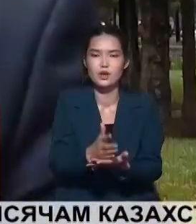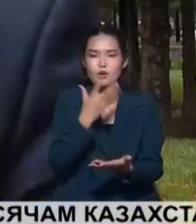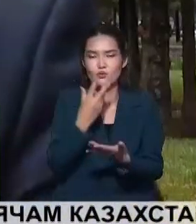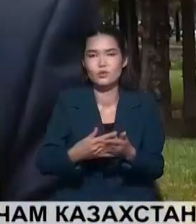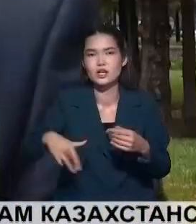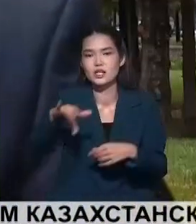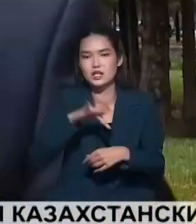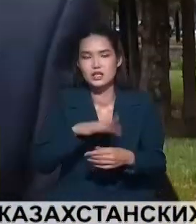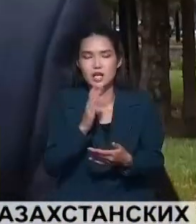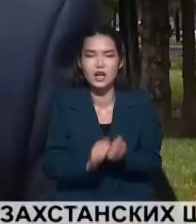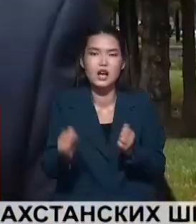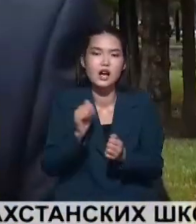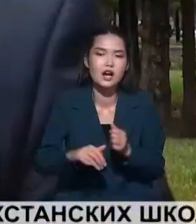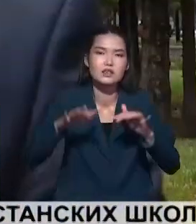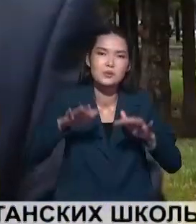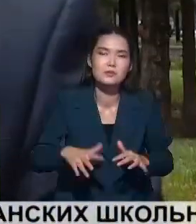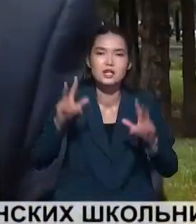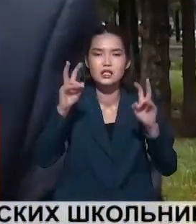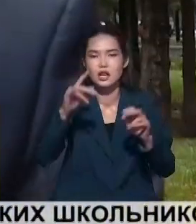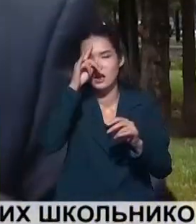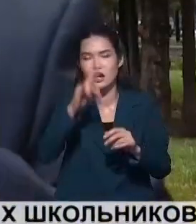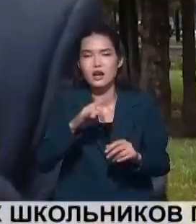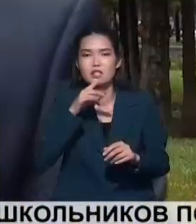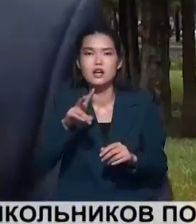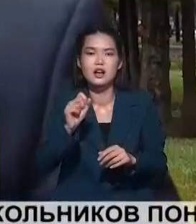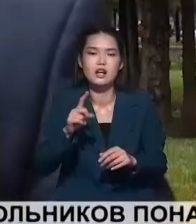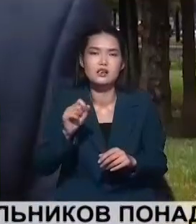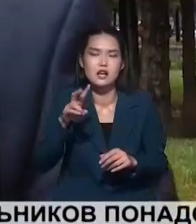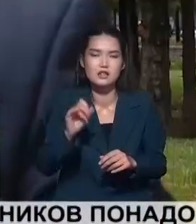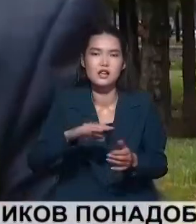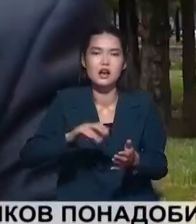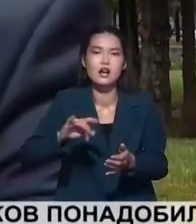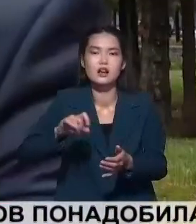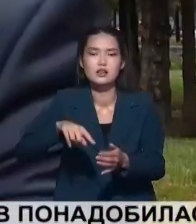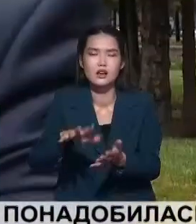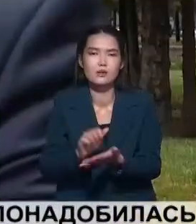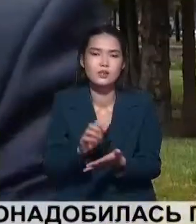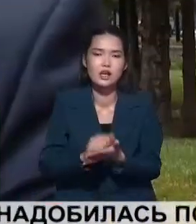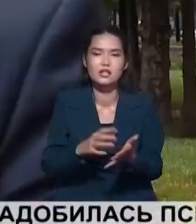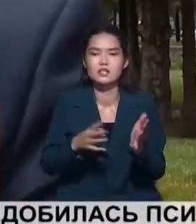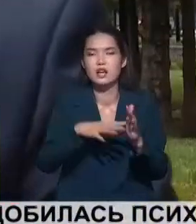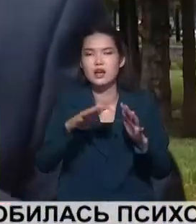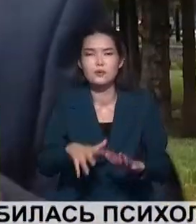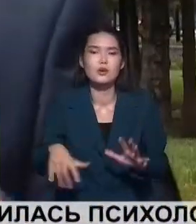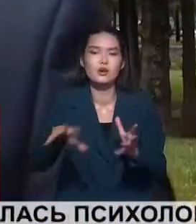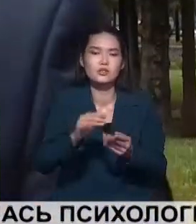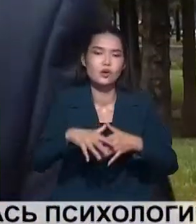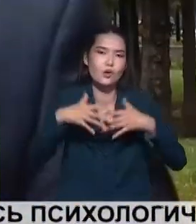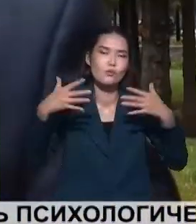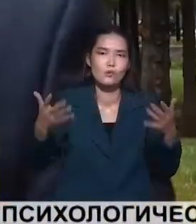То есть на карте есть место под названием Казахстан. Мы не просто место. Как нация, мы занимаем 9-е место в мире. Это большая честь.